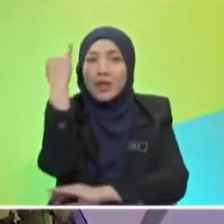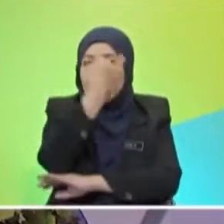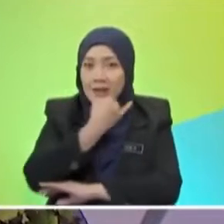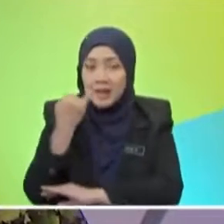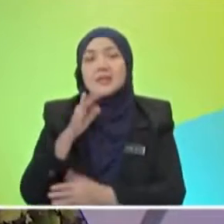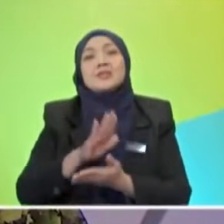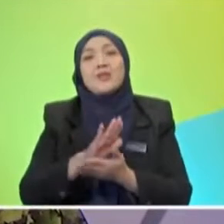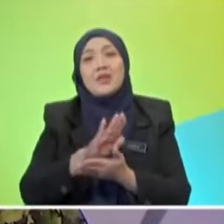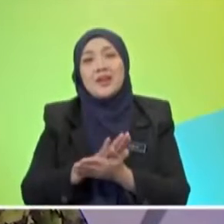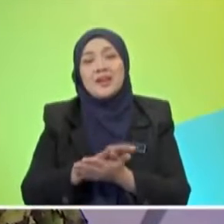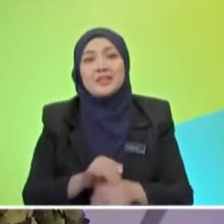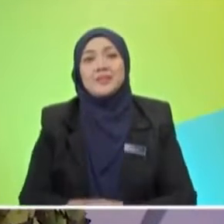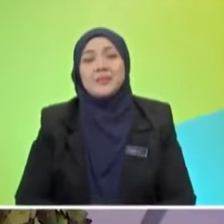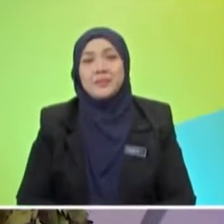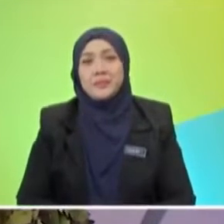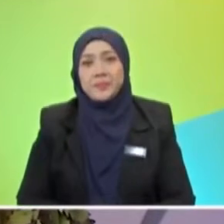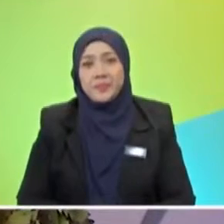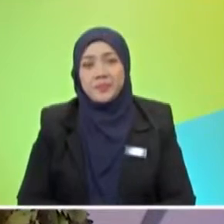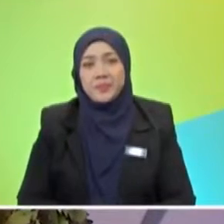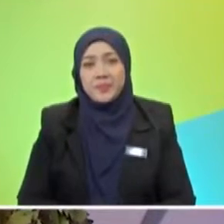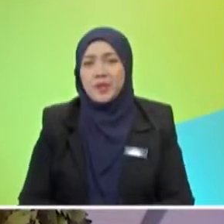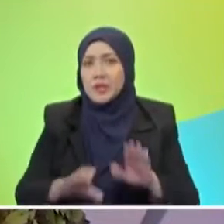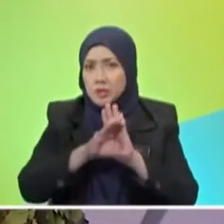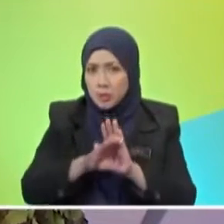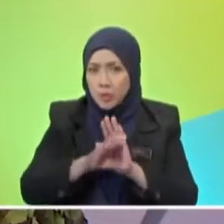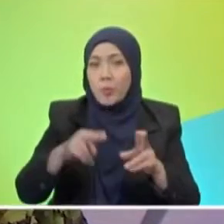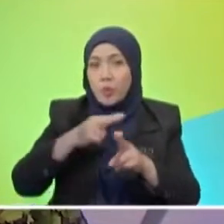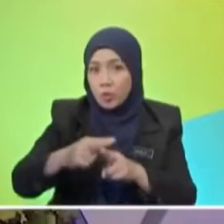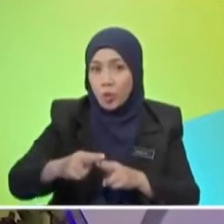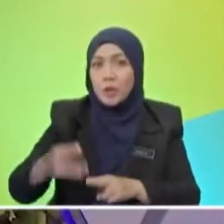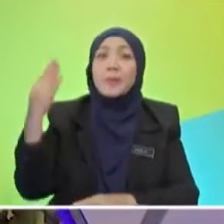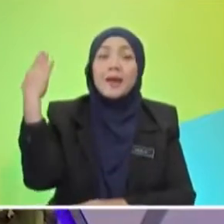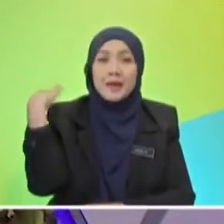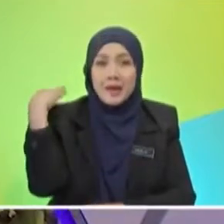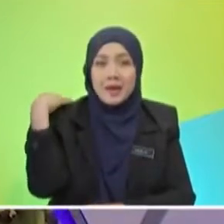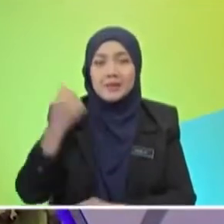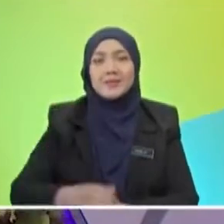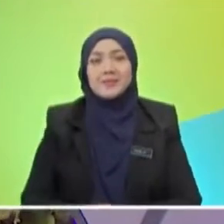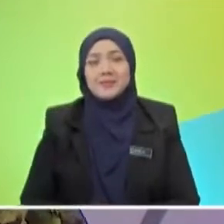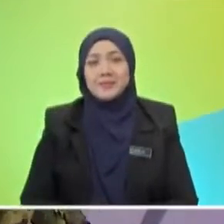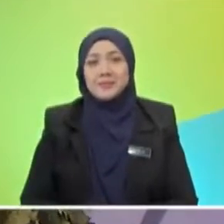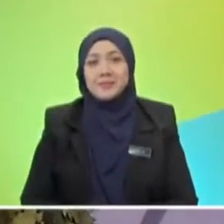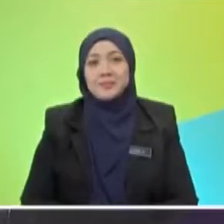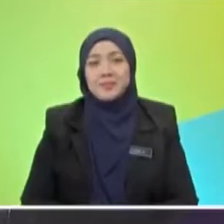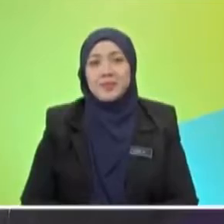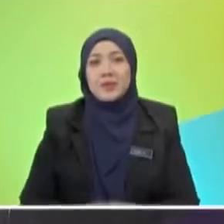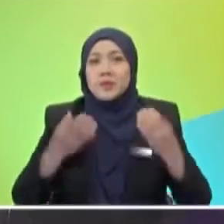Ha, itu contoh bagi potong di belakang. Baik, murid-murid, kita cuba